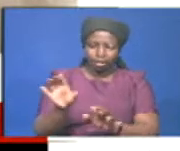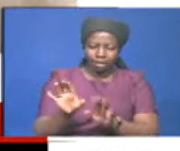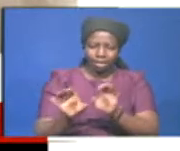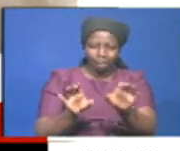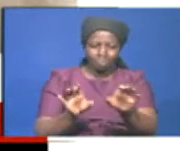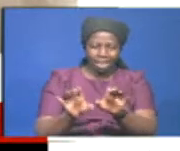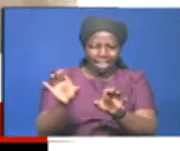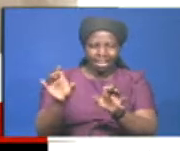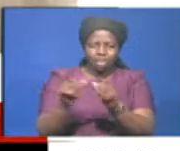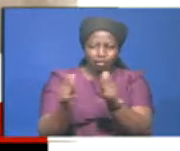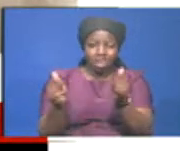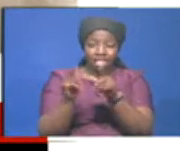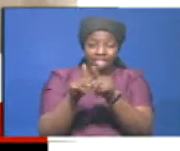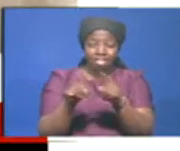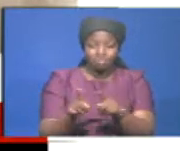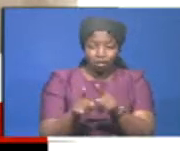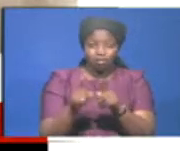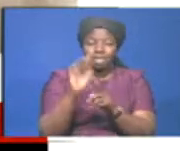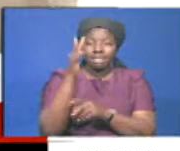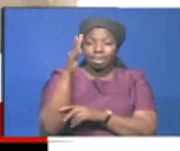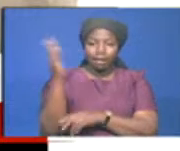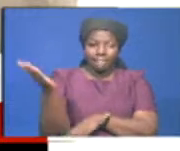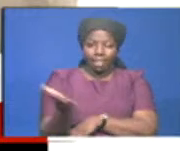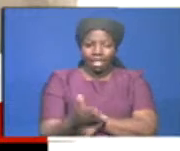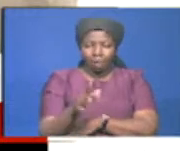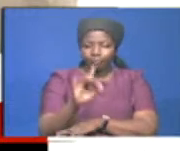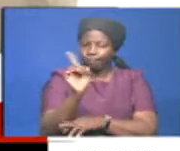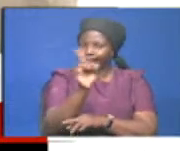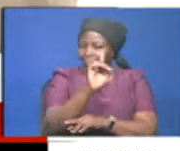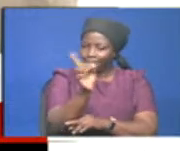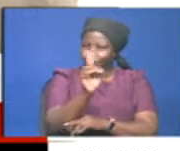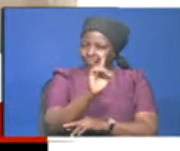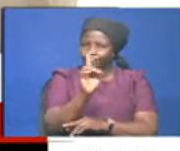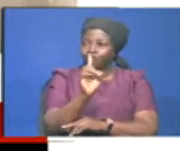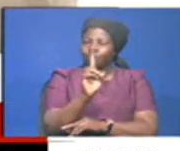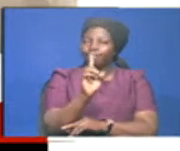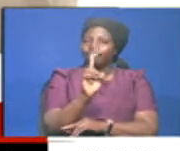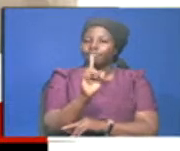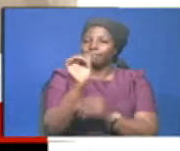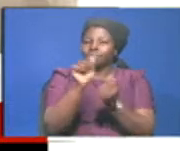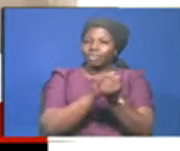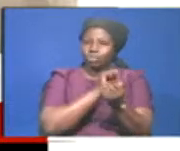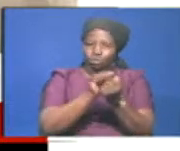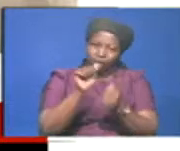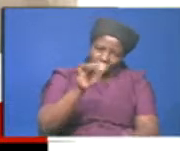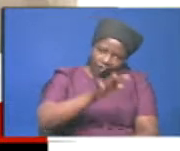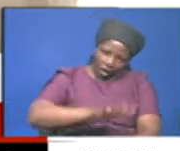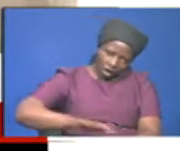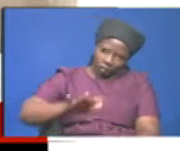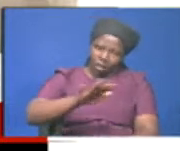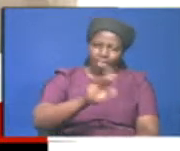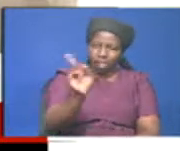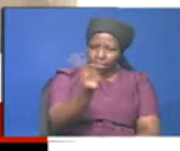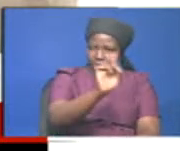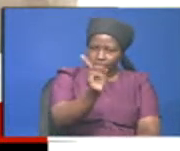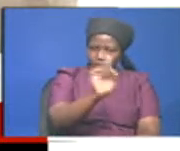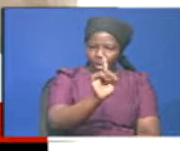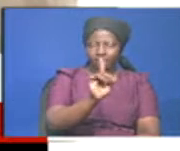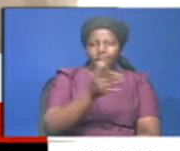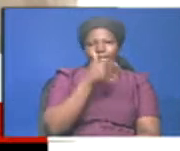pia badala ya kukata miti yako ama kuharibu mazingira yako,